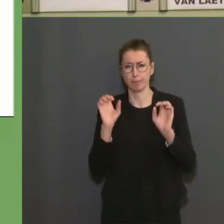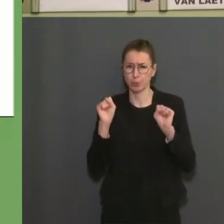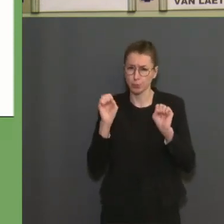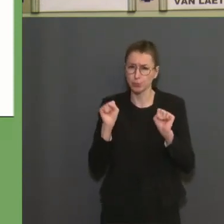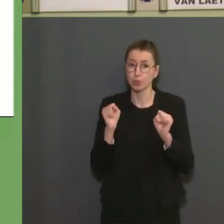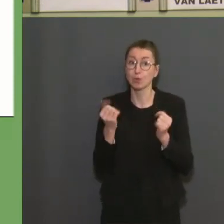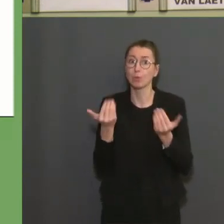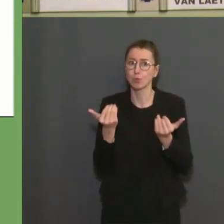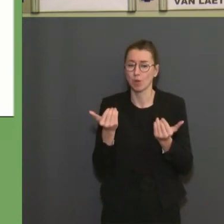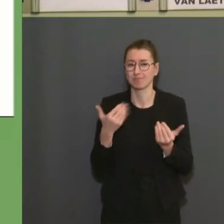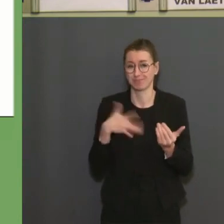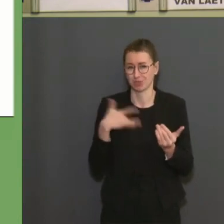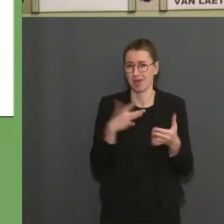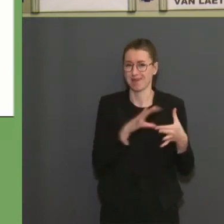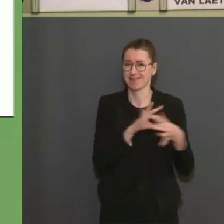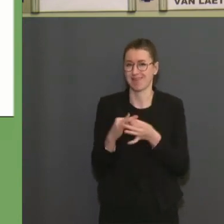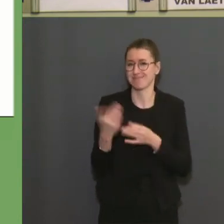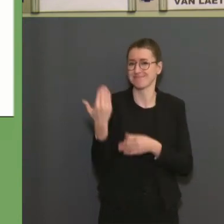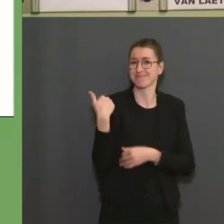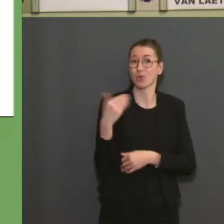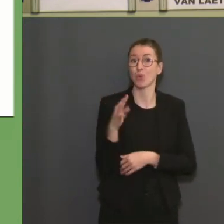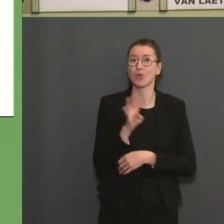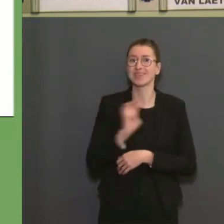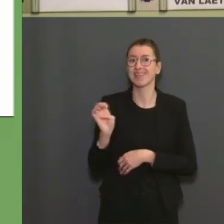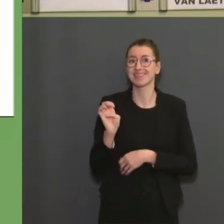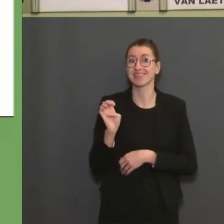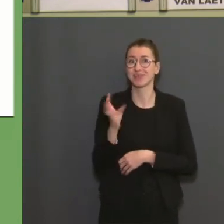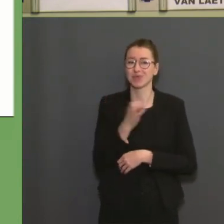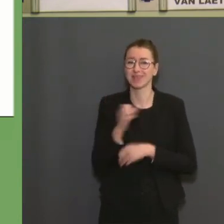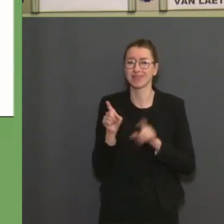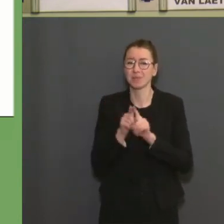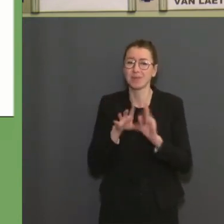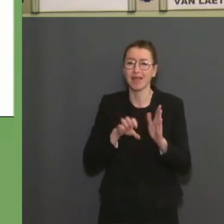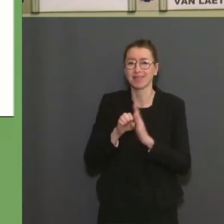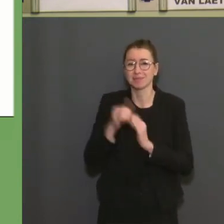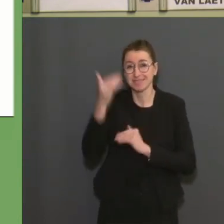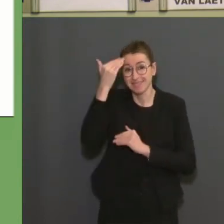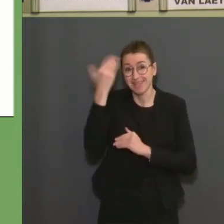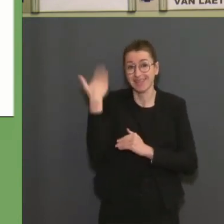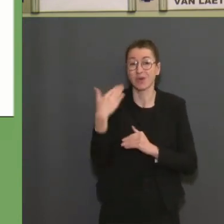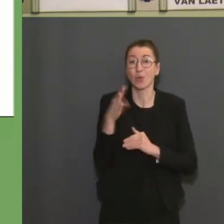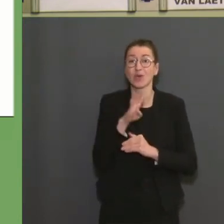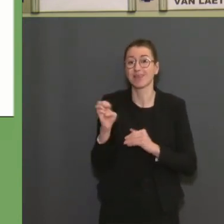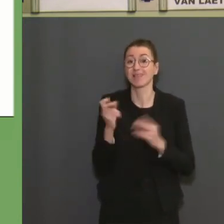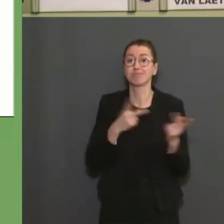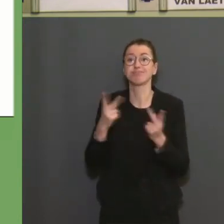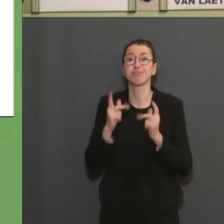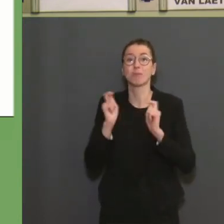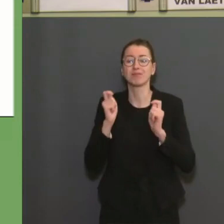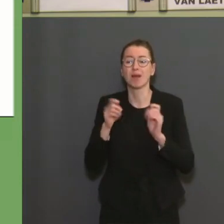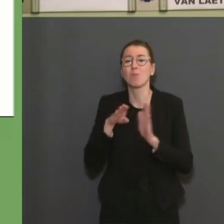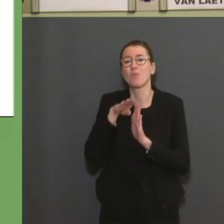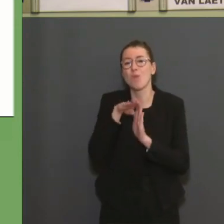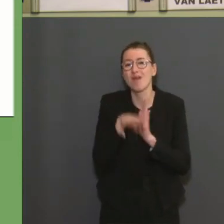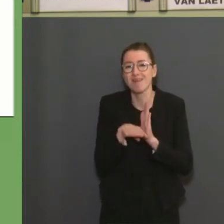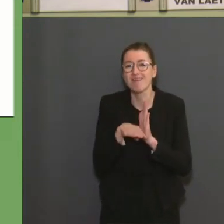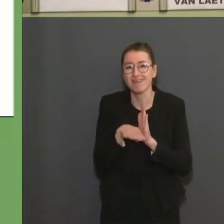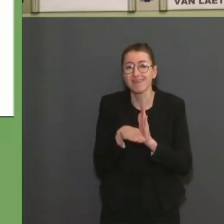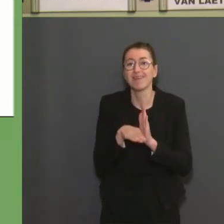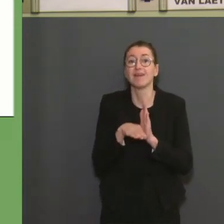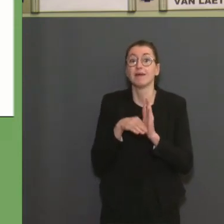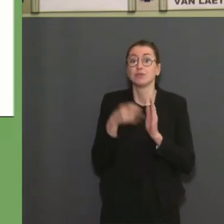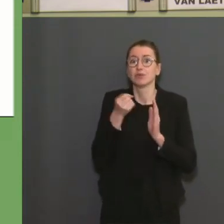par rapport au week-end. On sait que durant le week-end, d'habitude, le nombre d'hospitalisations est un peu moindre que durant la